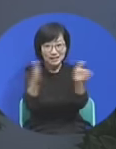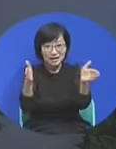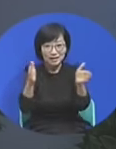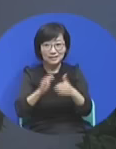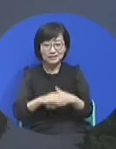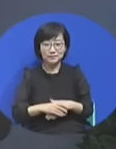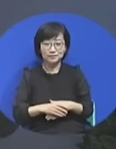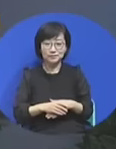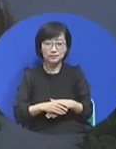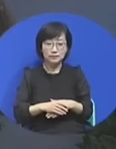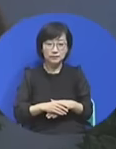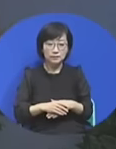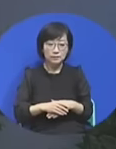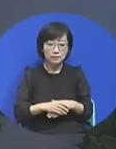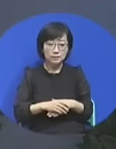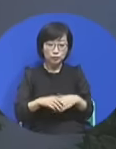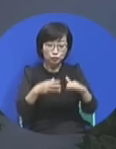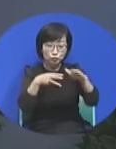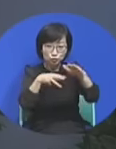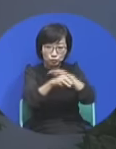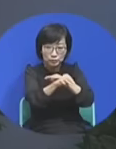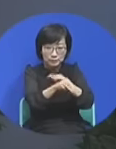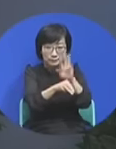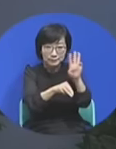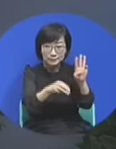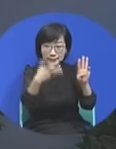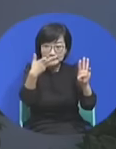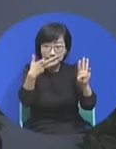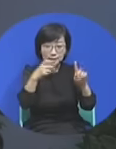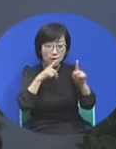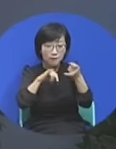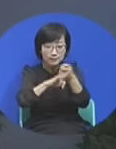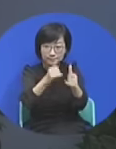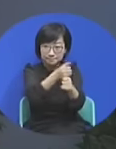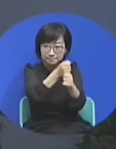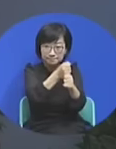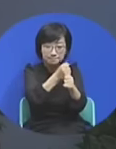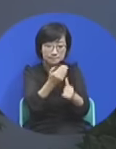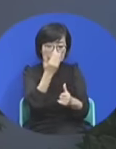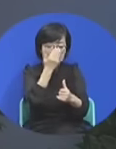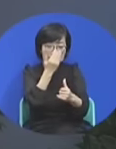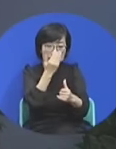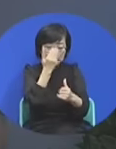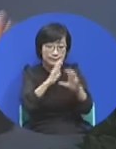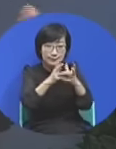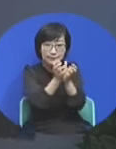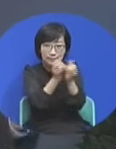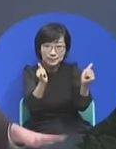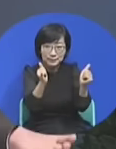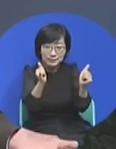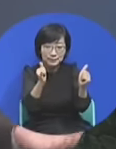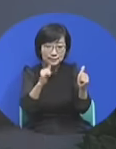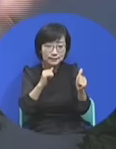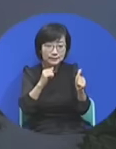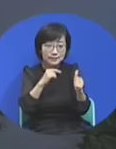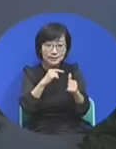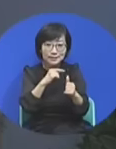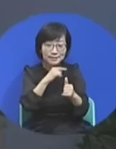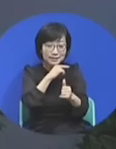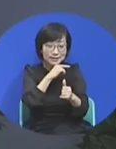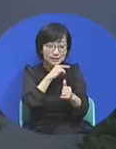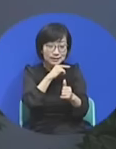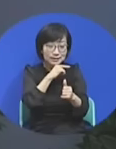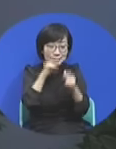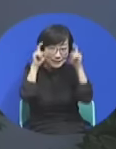민족이 출애굽기 3장 18절 언약 붙잡고 양의 피 바른 그날에 이스라엘 민족은 다